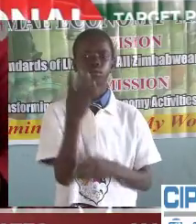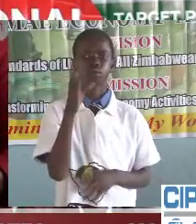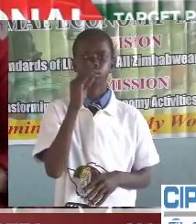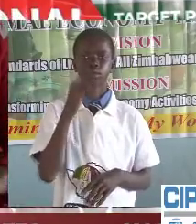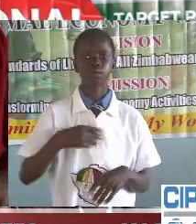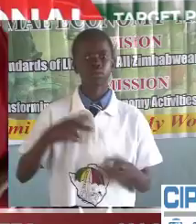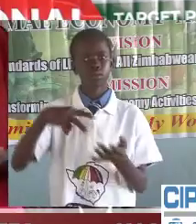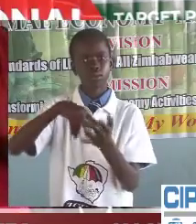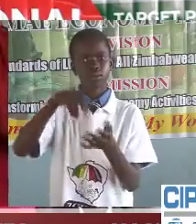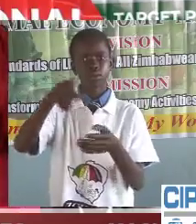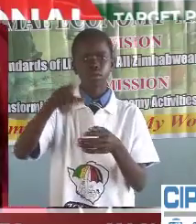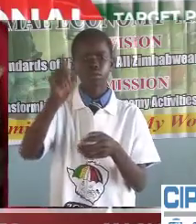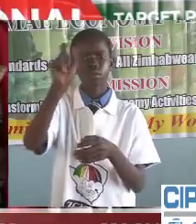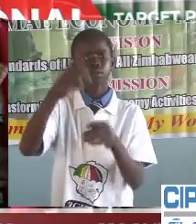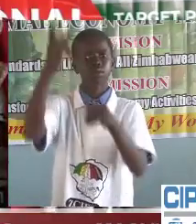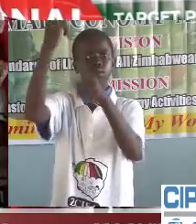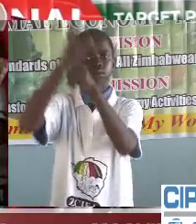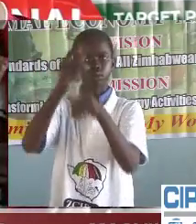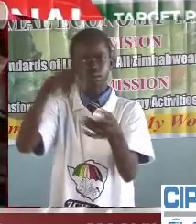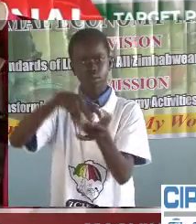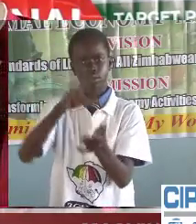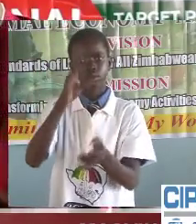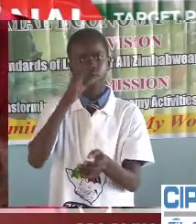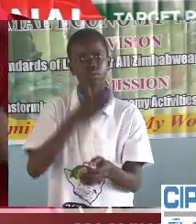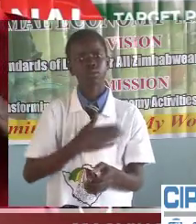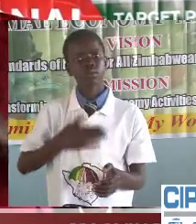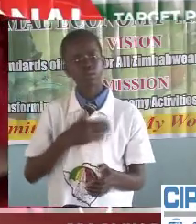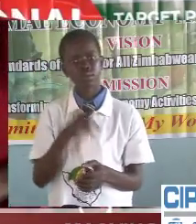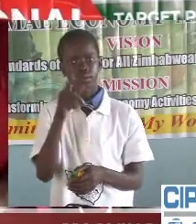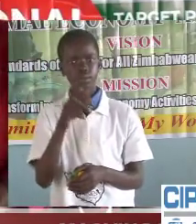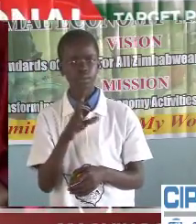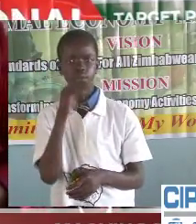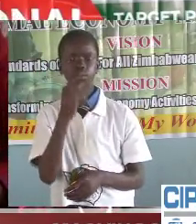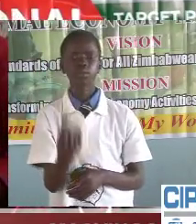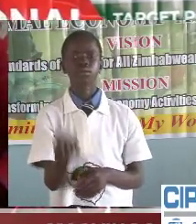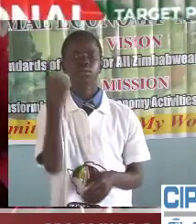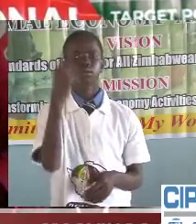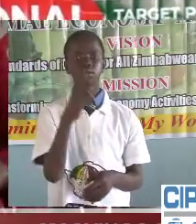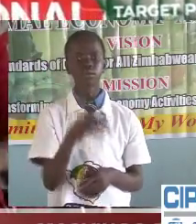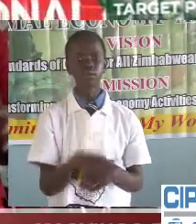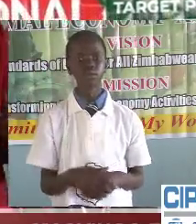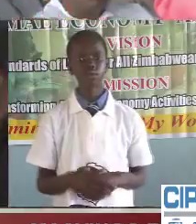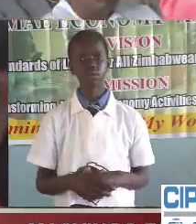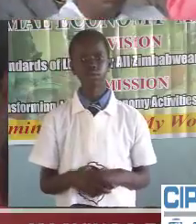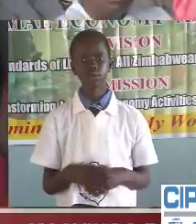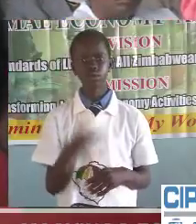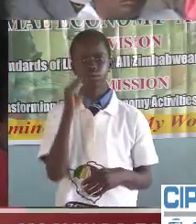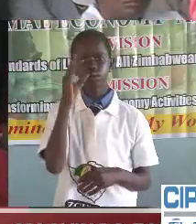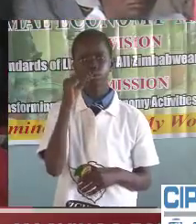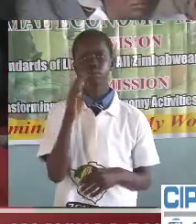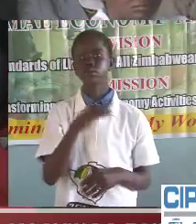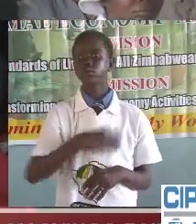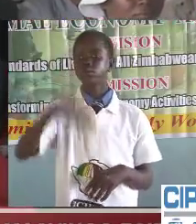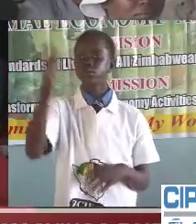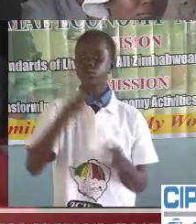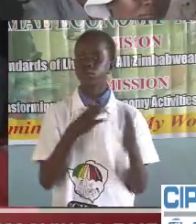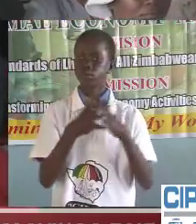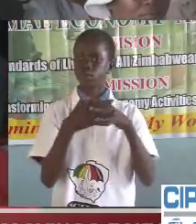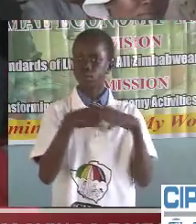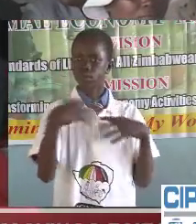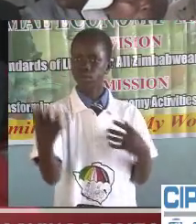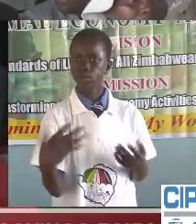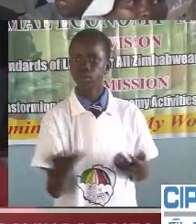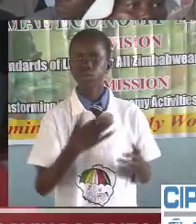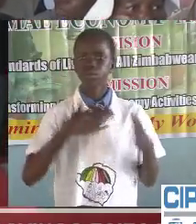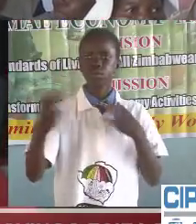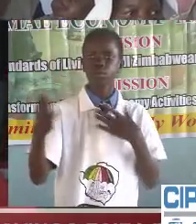parali votaura zvavanoda, vachitaura voga. Kana voda kutuka votuka, vachituka